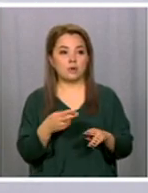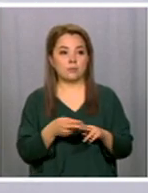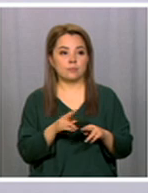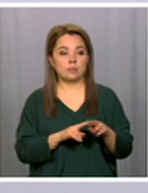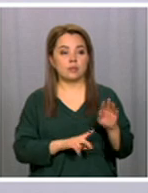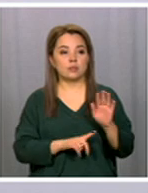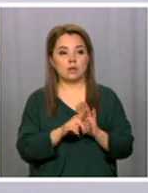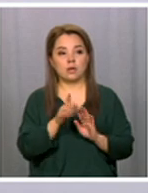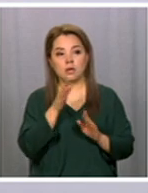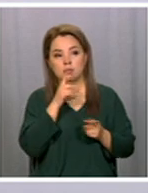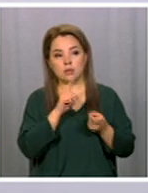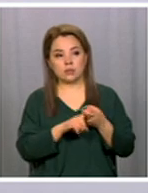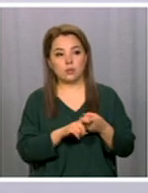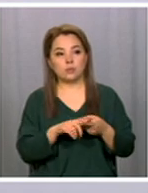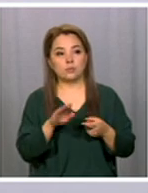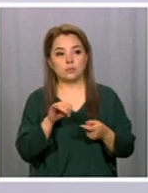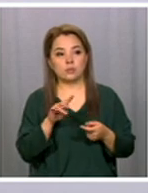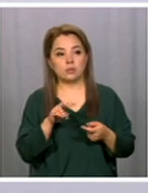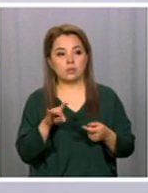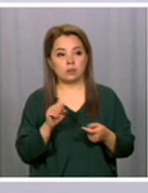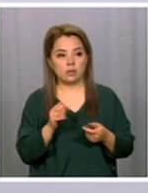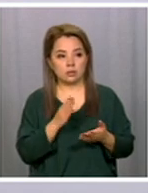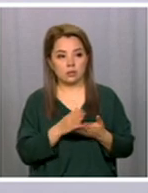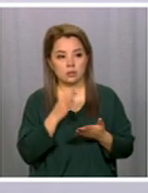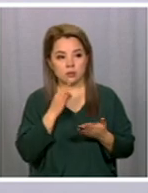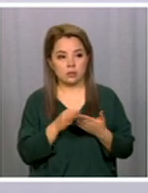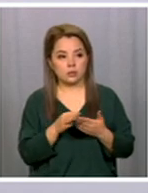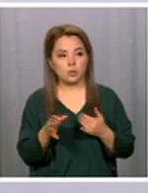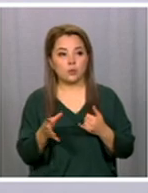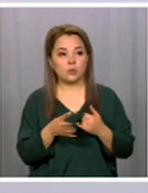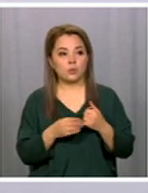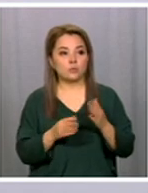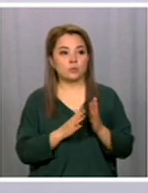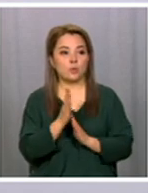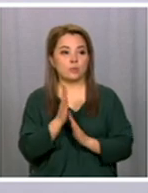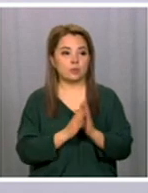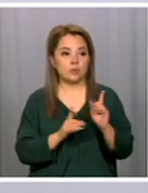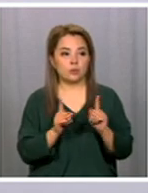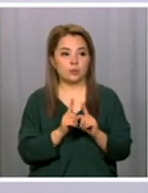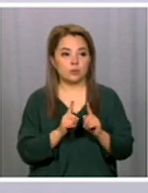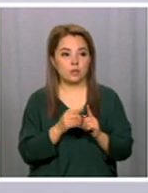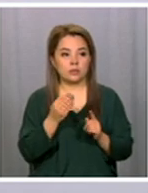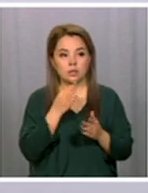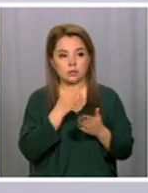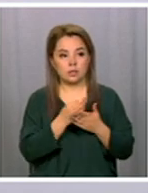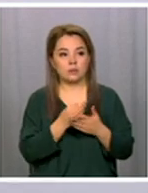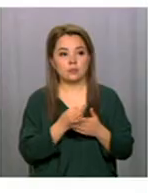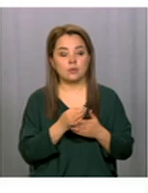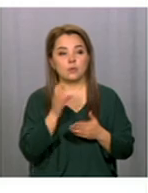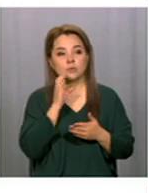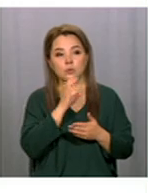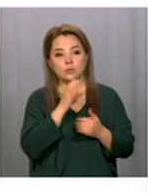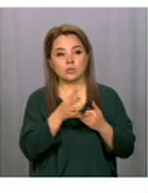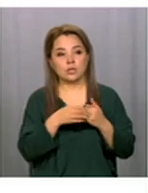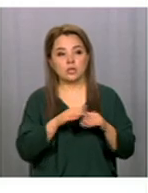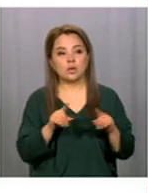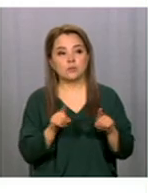бастапқы кезде тундра, яғни шөптесін өсімдіктер, бастапқы, яғни солтүстік